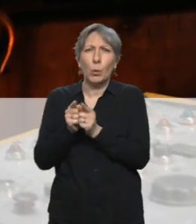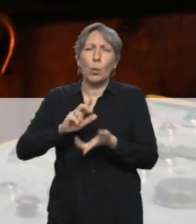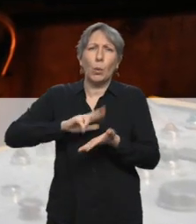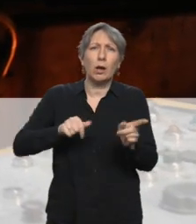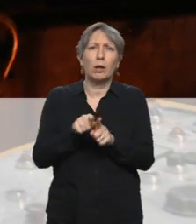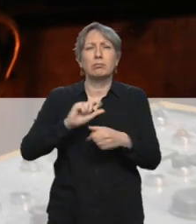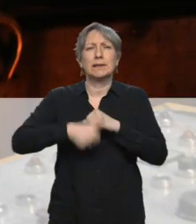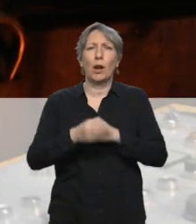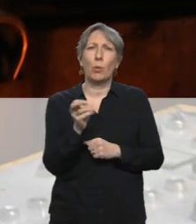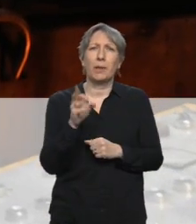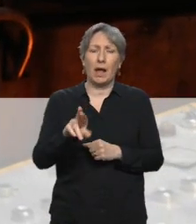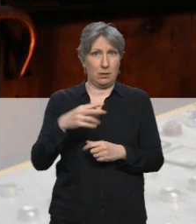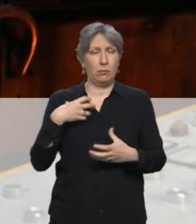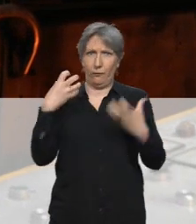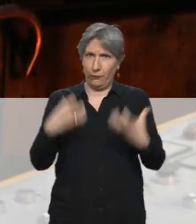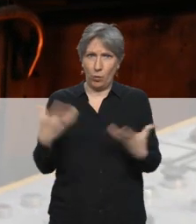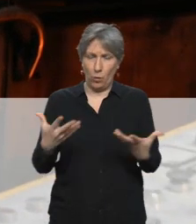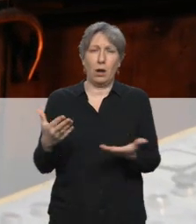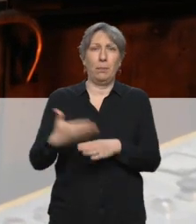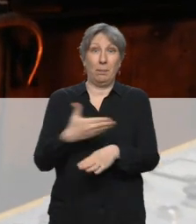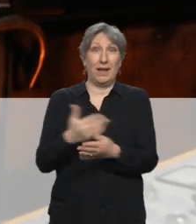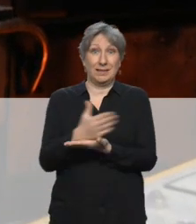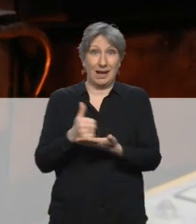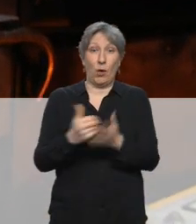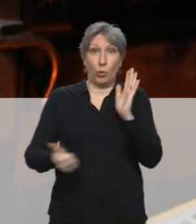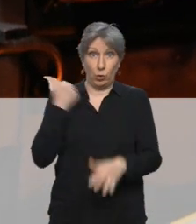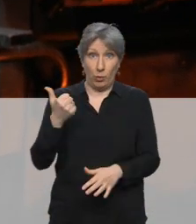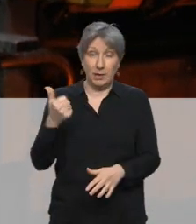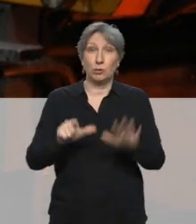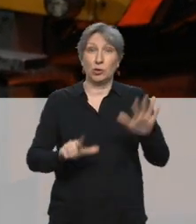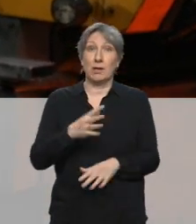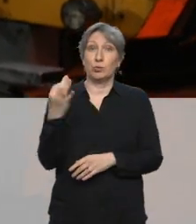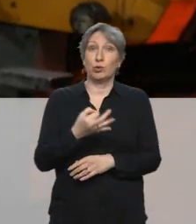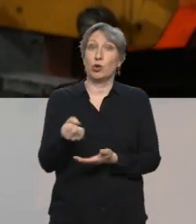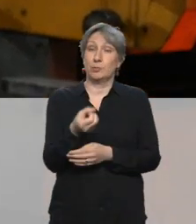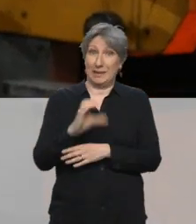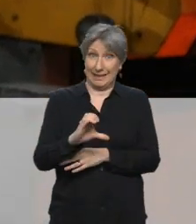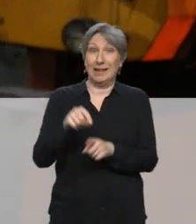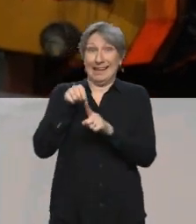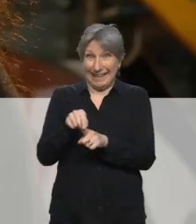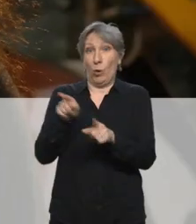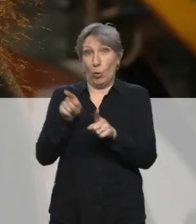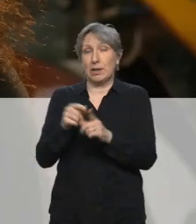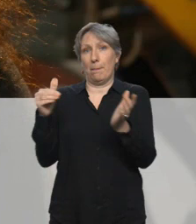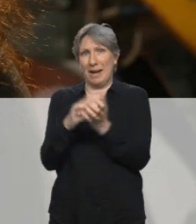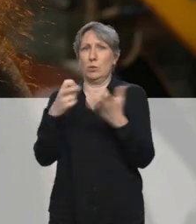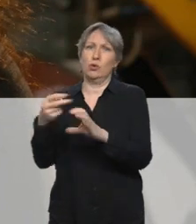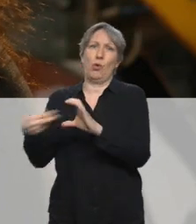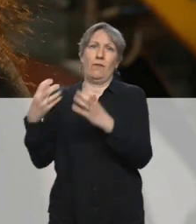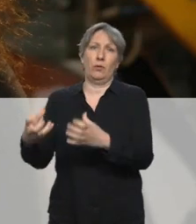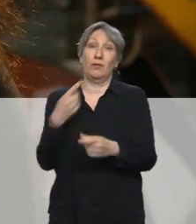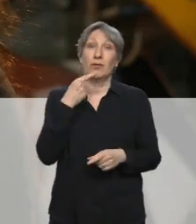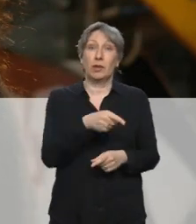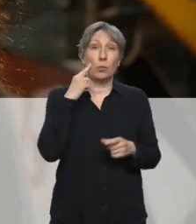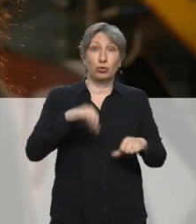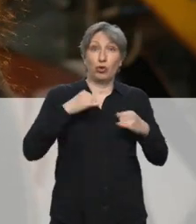sommes pour la mise en place d'un pré-salaire d'autonomie établi à 75% du SMIC, lui-même revalorisé à 1 800 euros. Donc, 1